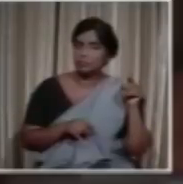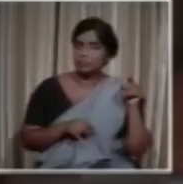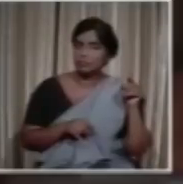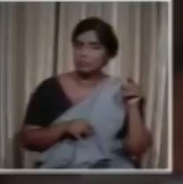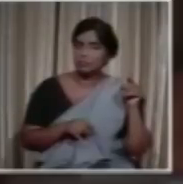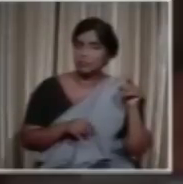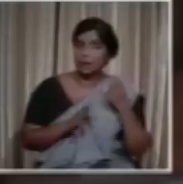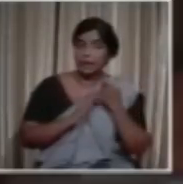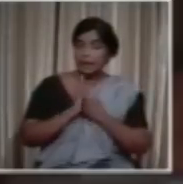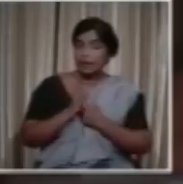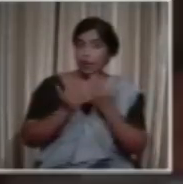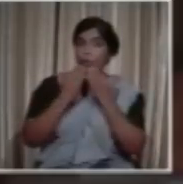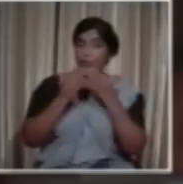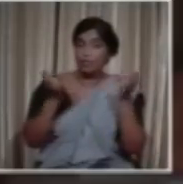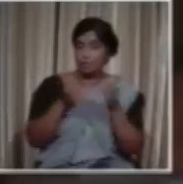legal advisors lat